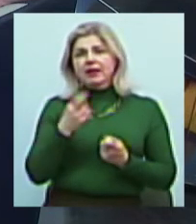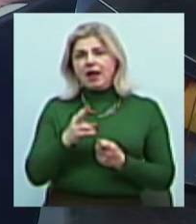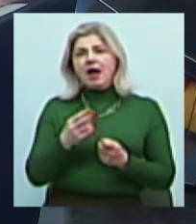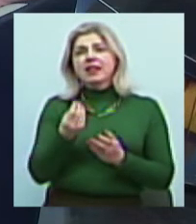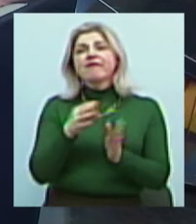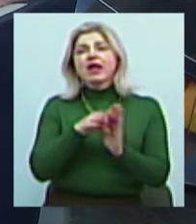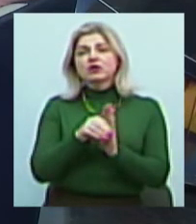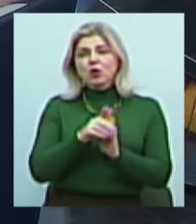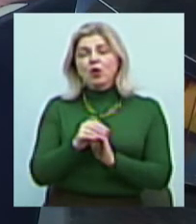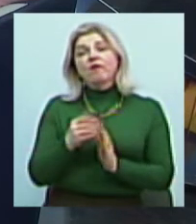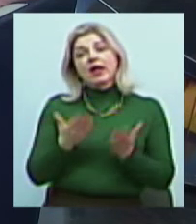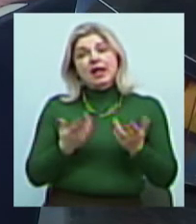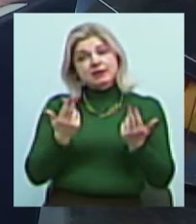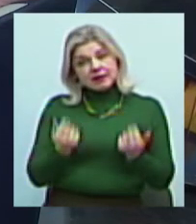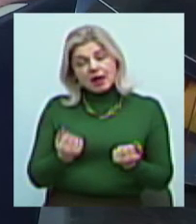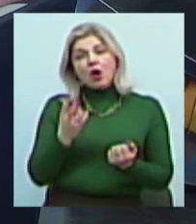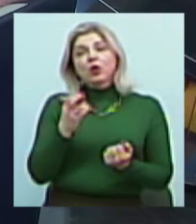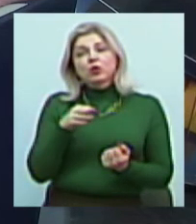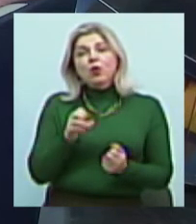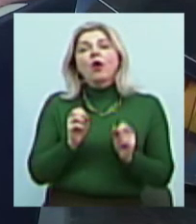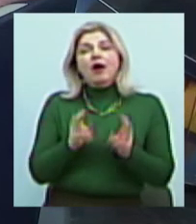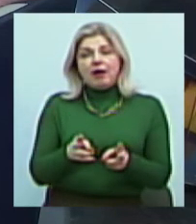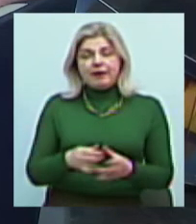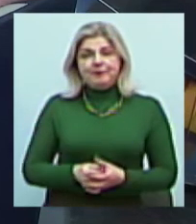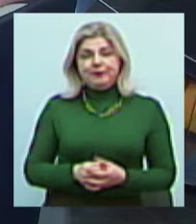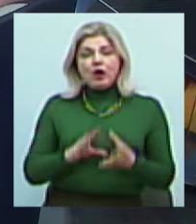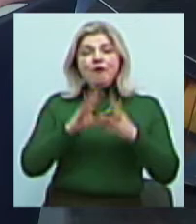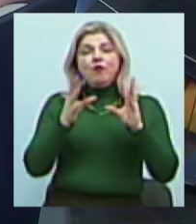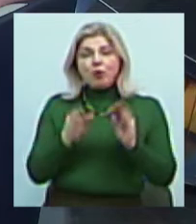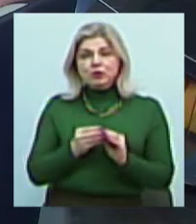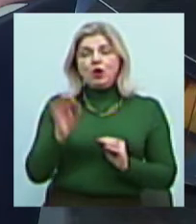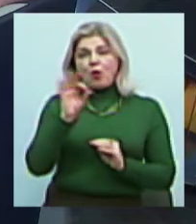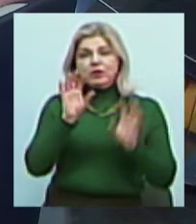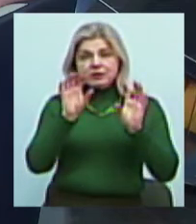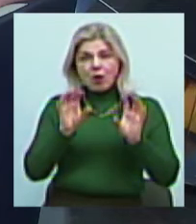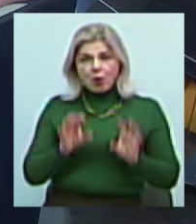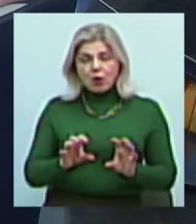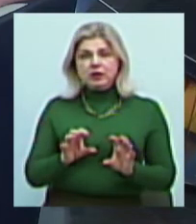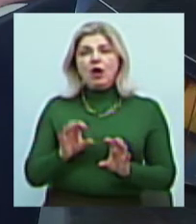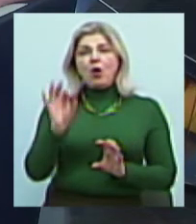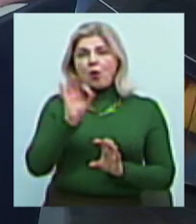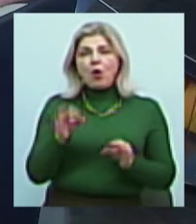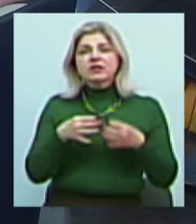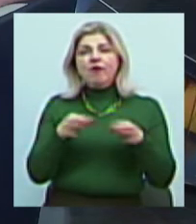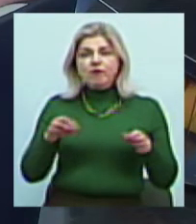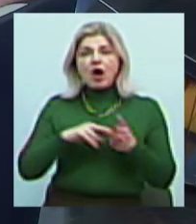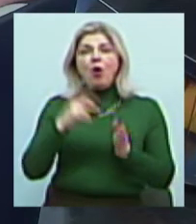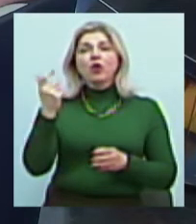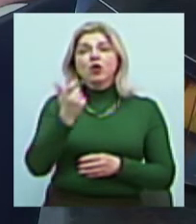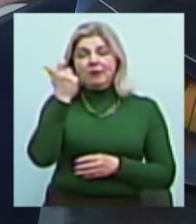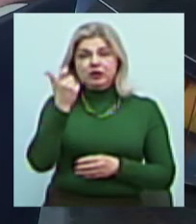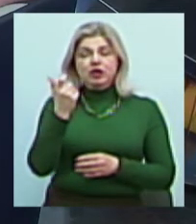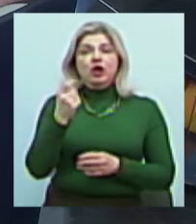яким чином, будь ласка? Ну, взагалі, да, закони про індустріальний парк і про вільну економічну зону – це, да,